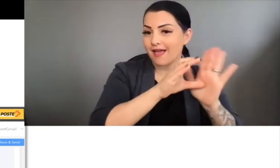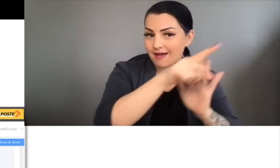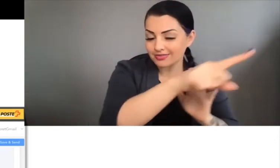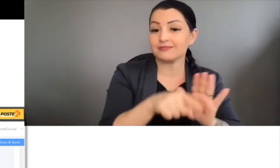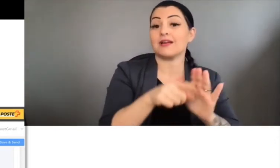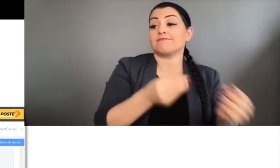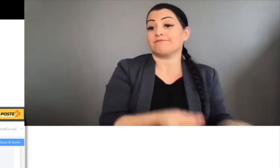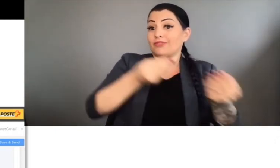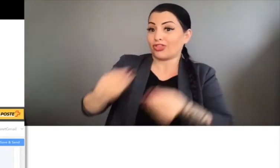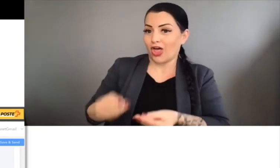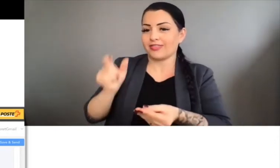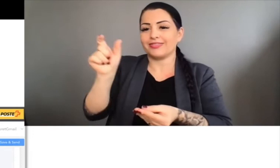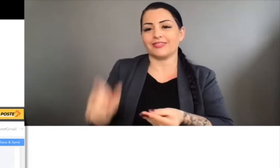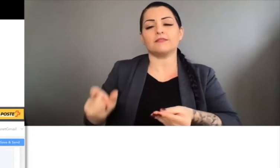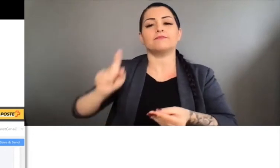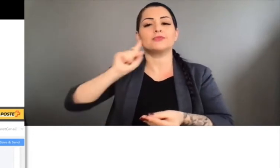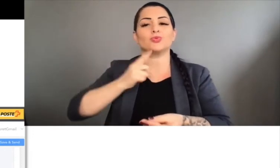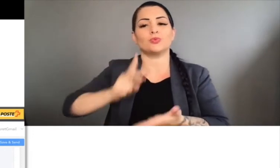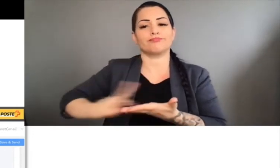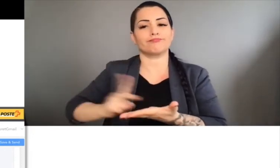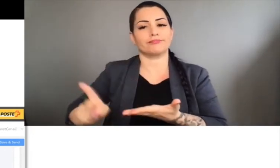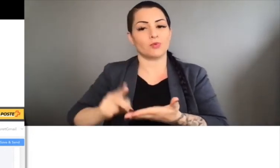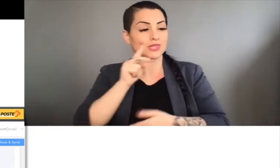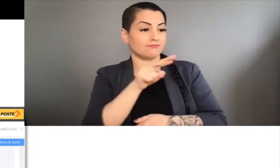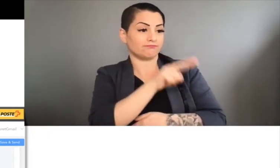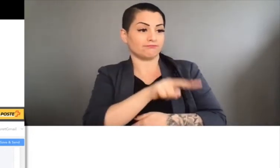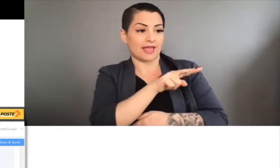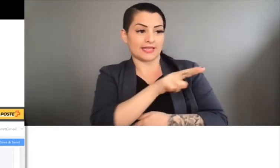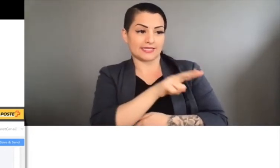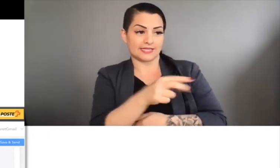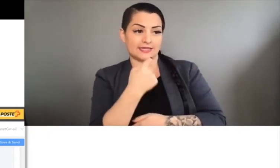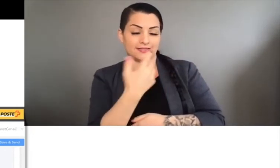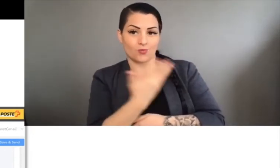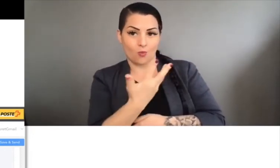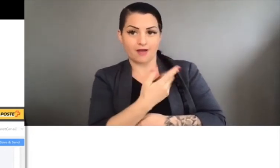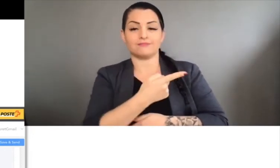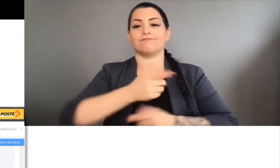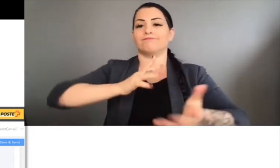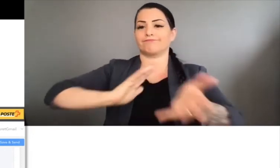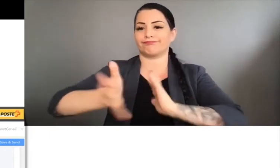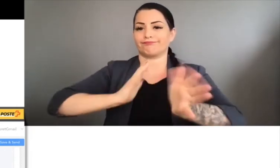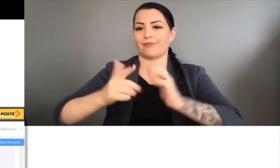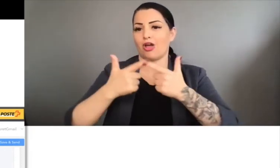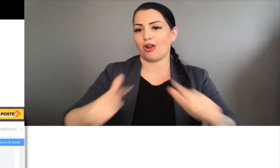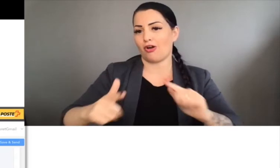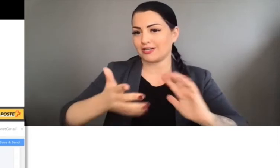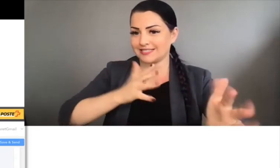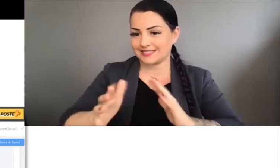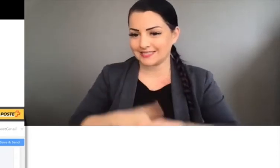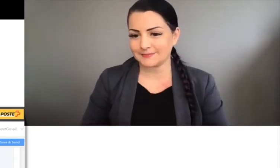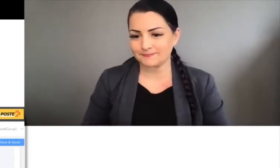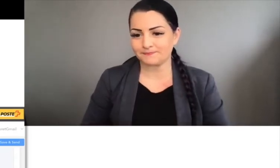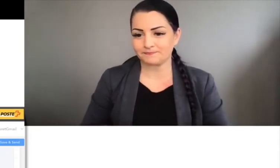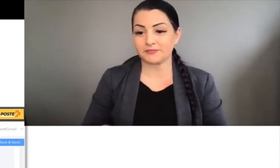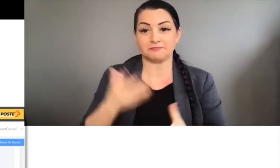Le client est en même temps informé que la réponse écrite à sa demande est dans les mains des traducteurs pour en faire une version